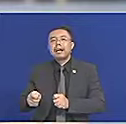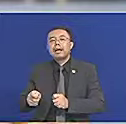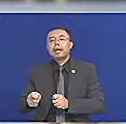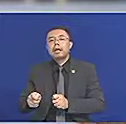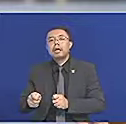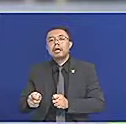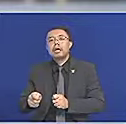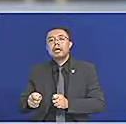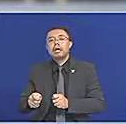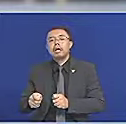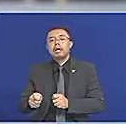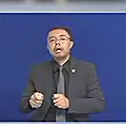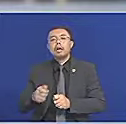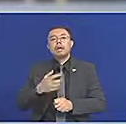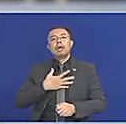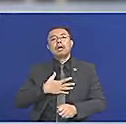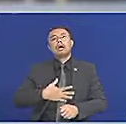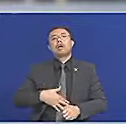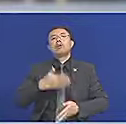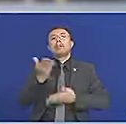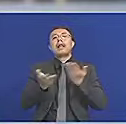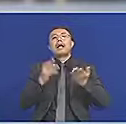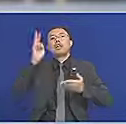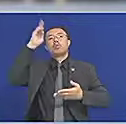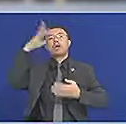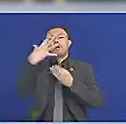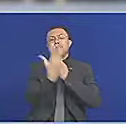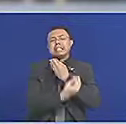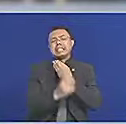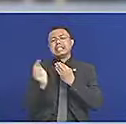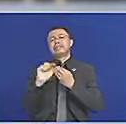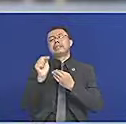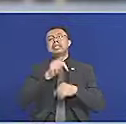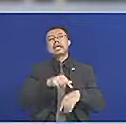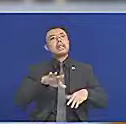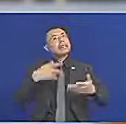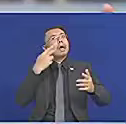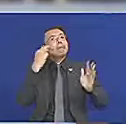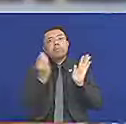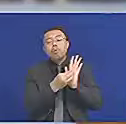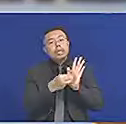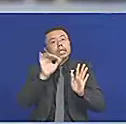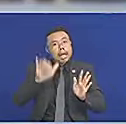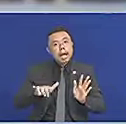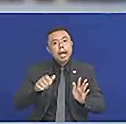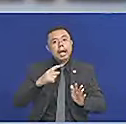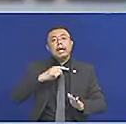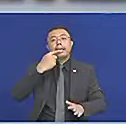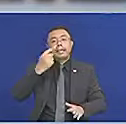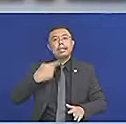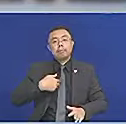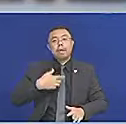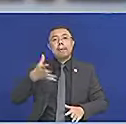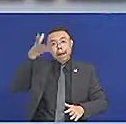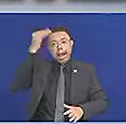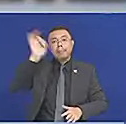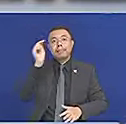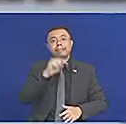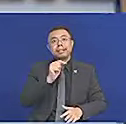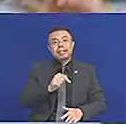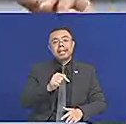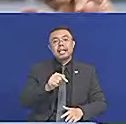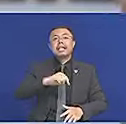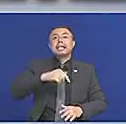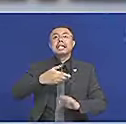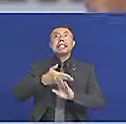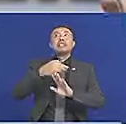bayar. Aduh, kok melayani Tuhan kok miskin amat. Tetapi kenyataannya kita mengalami itu. Sampai